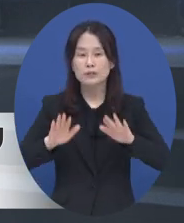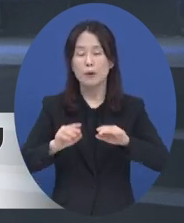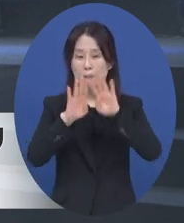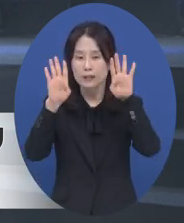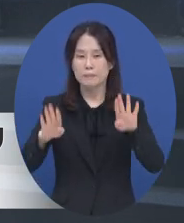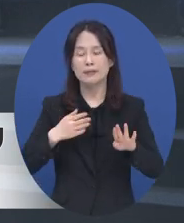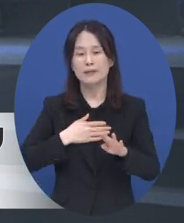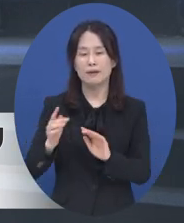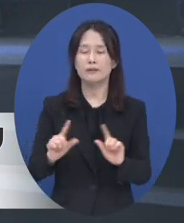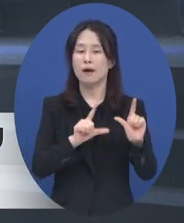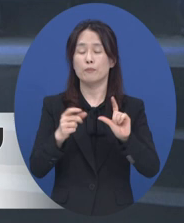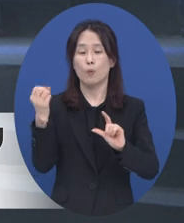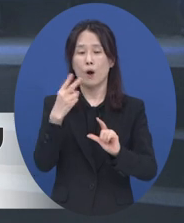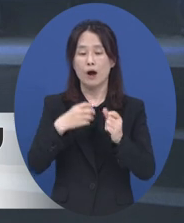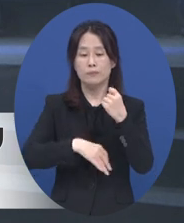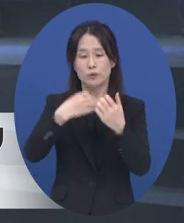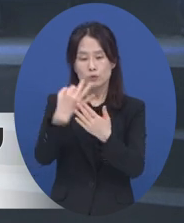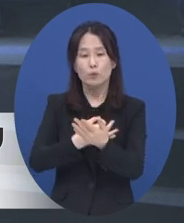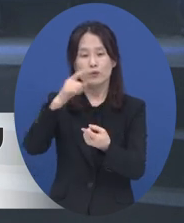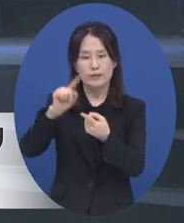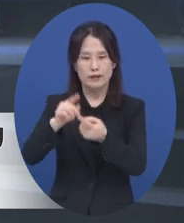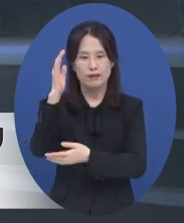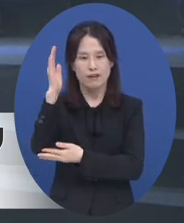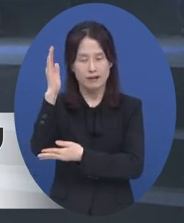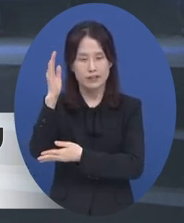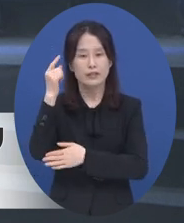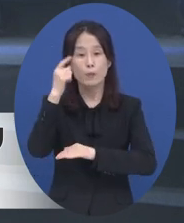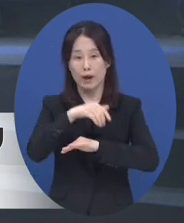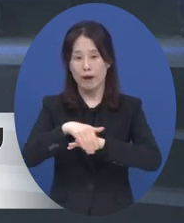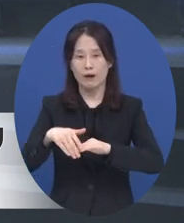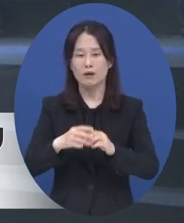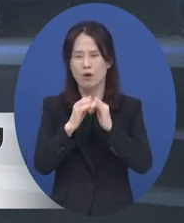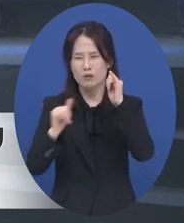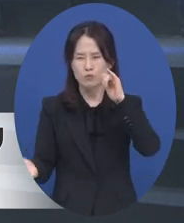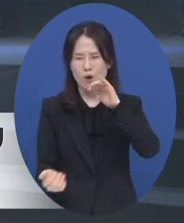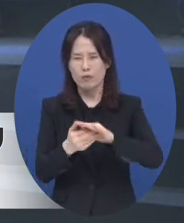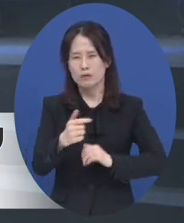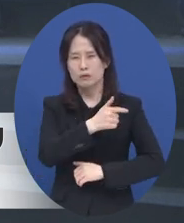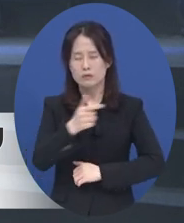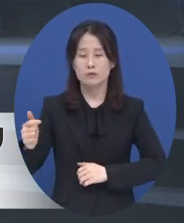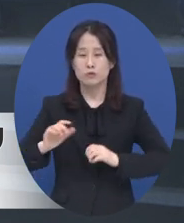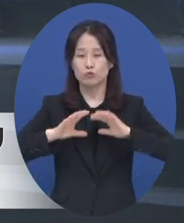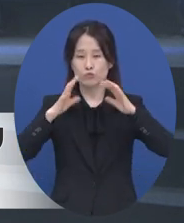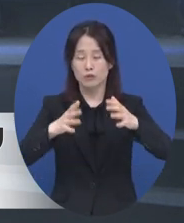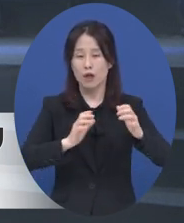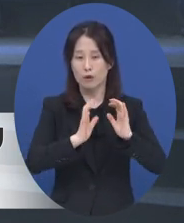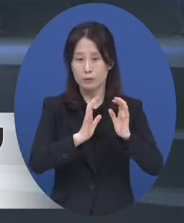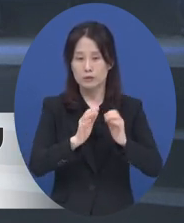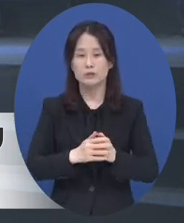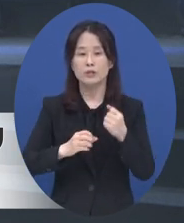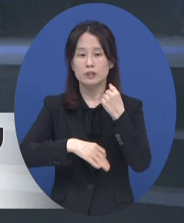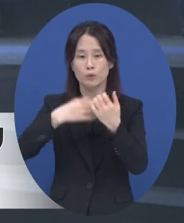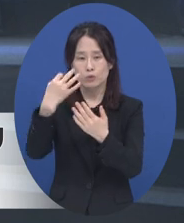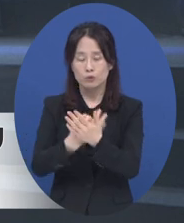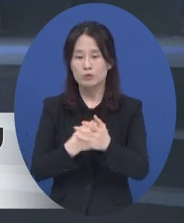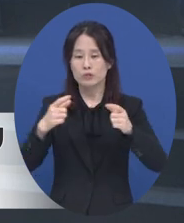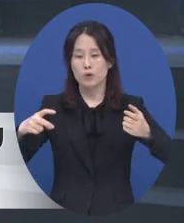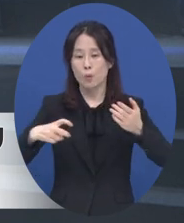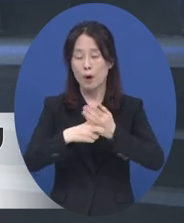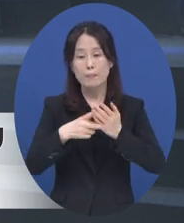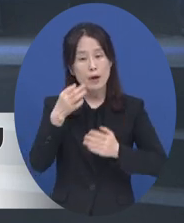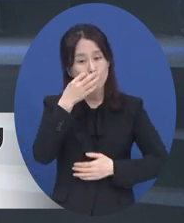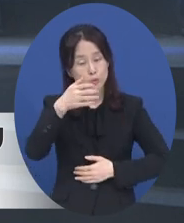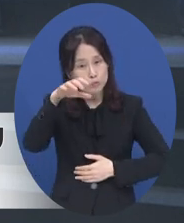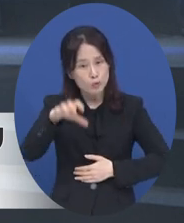삶과 기본소득 에 대해 이야기 하는데요 역대 최대 규모의 국제 컨퍼런스와 함께 기본소득 지역화폐 전시관이